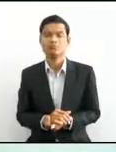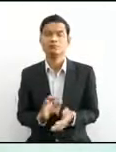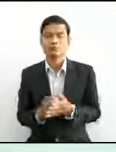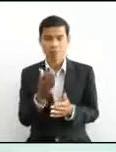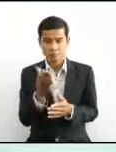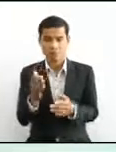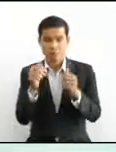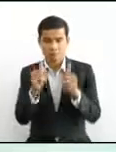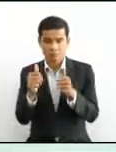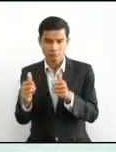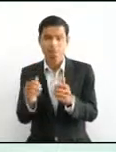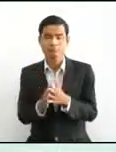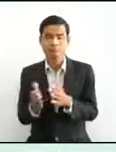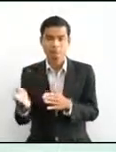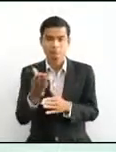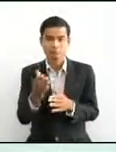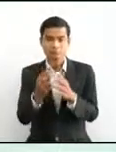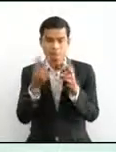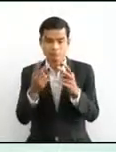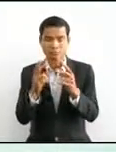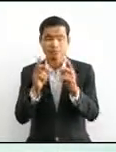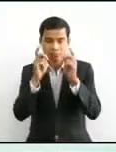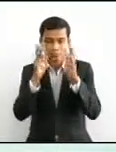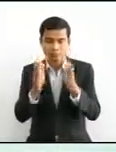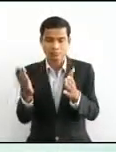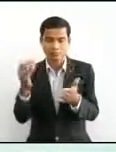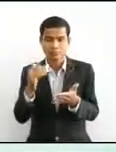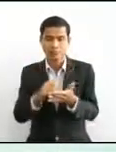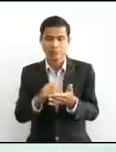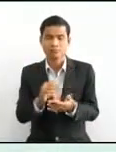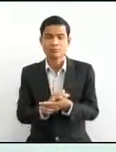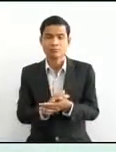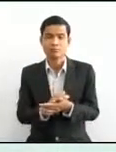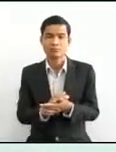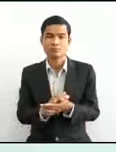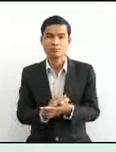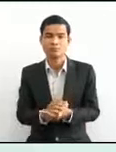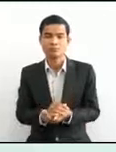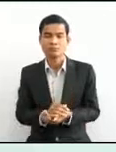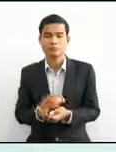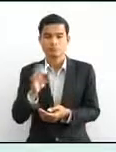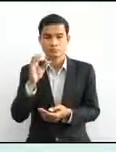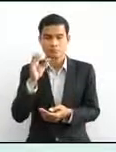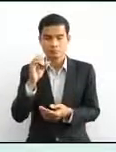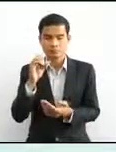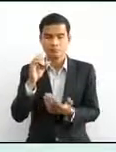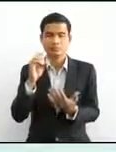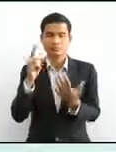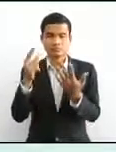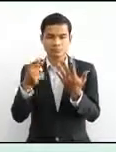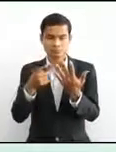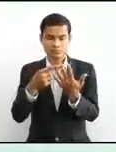cha là mình tên à lấy con từng ăn khné tiếng tập chim muỗi này kêu từng ăn khné nè lo ốm lùm